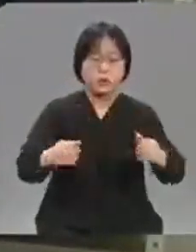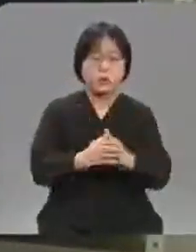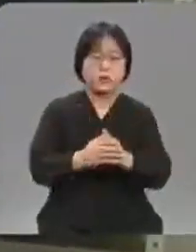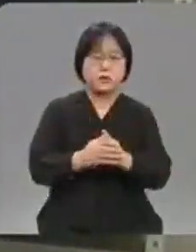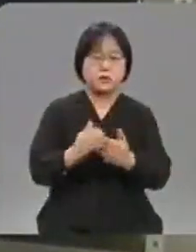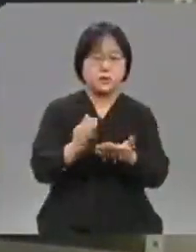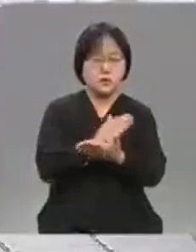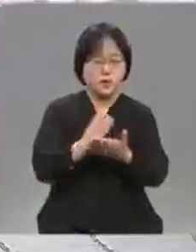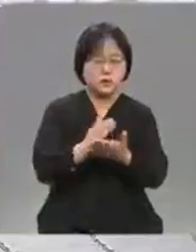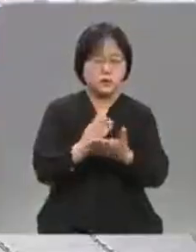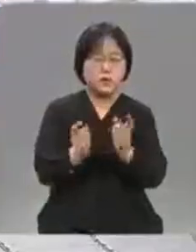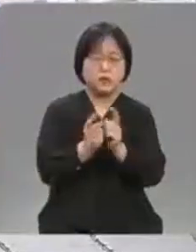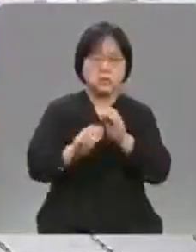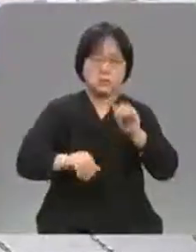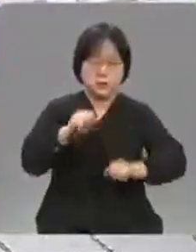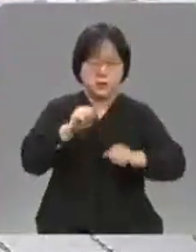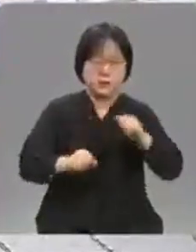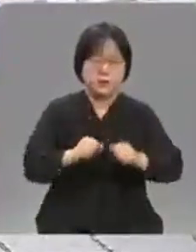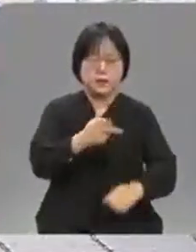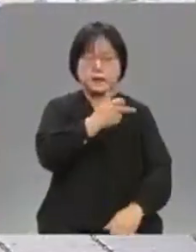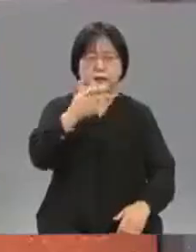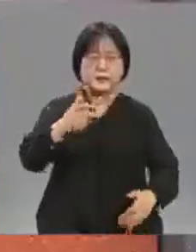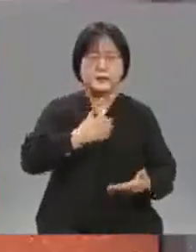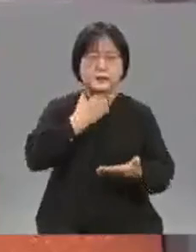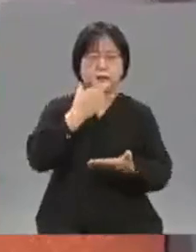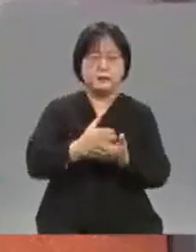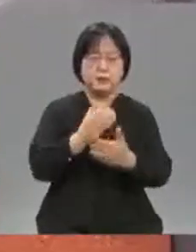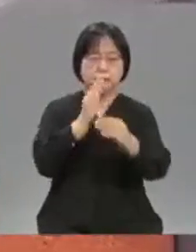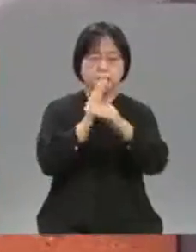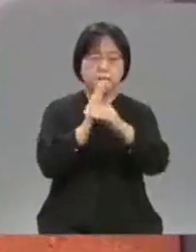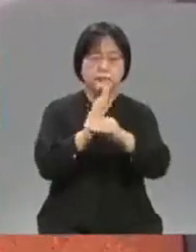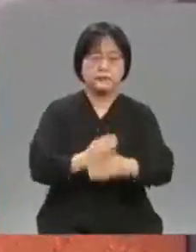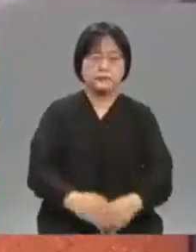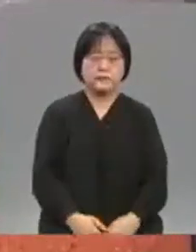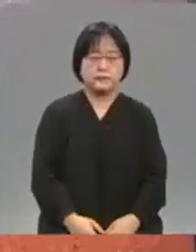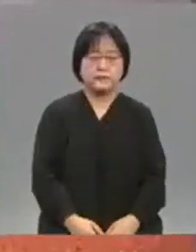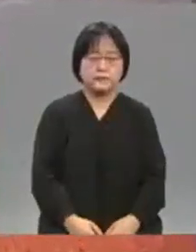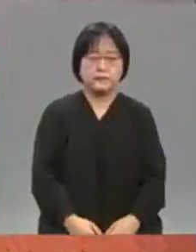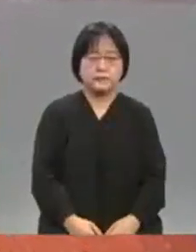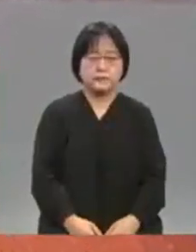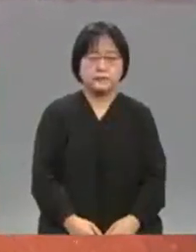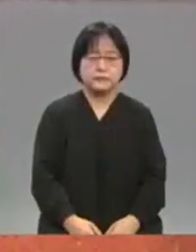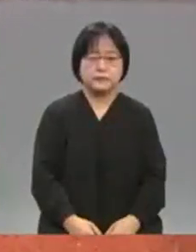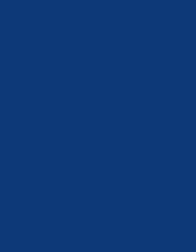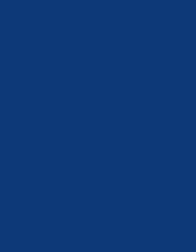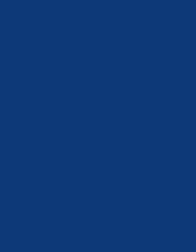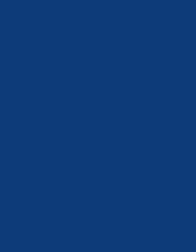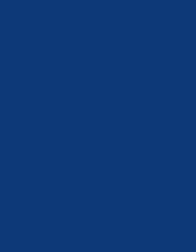타인능해의 실천만큼은 큰 울림을 주고 있습니다. KBS 뉴스 최정민입니다.